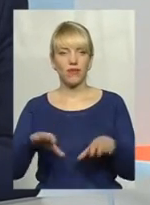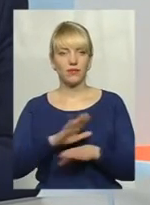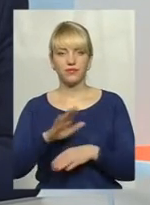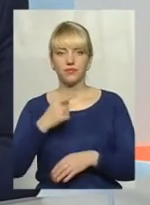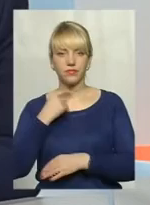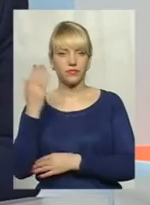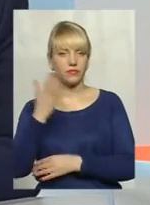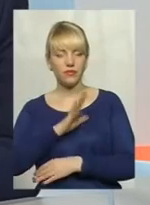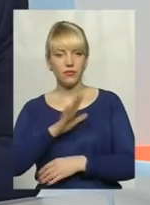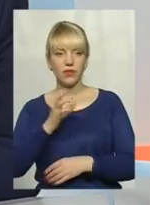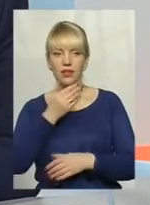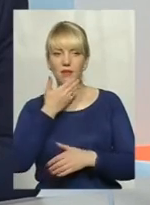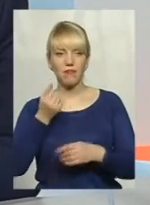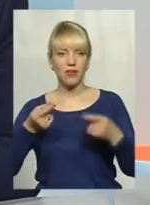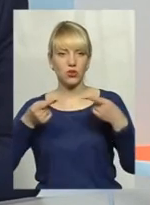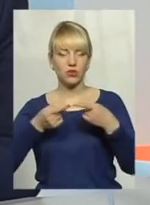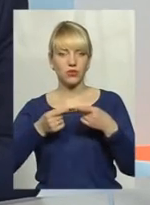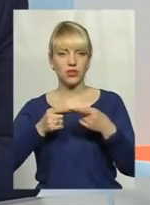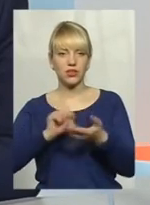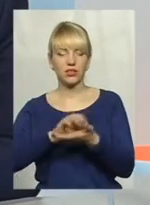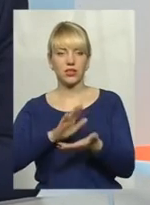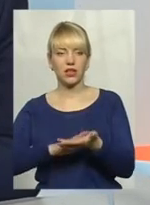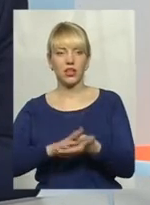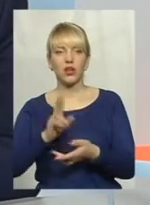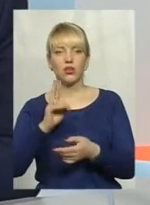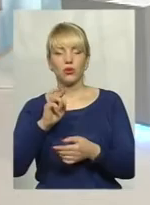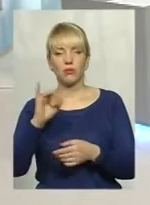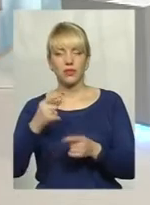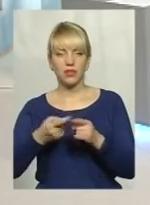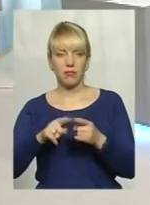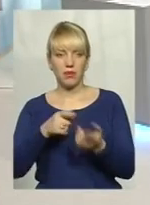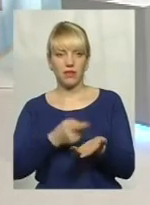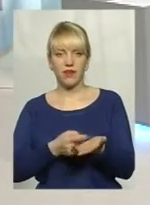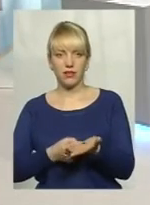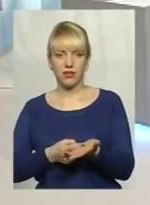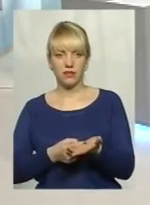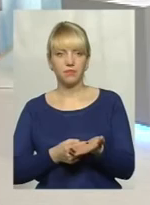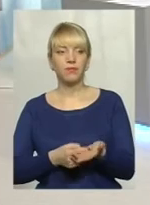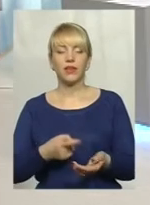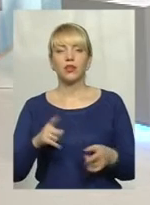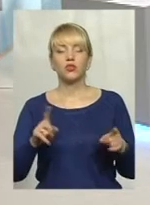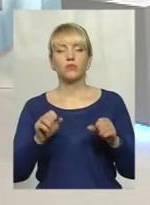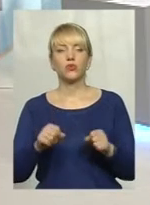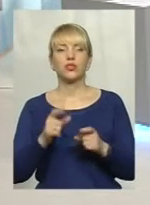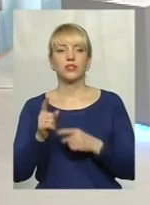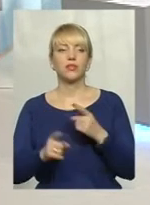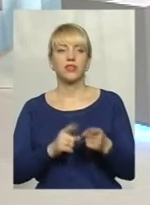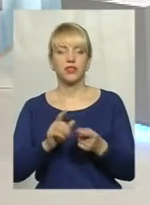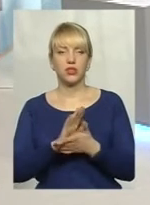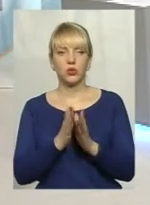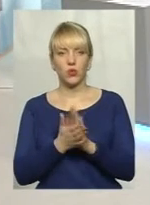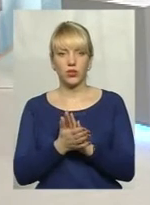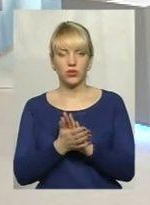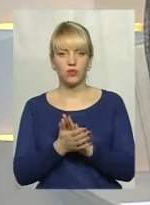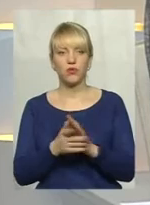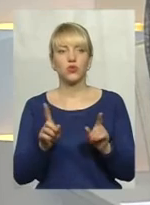голосував. Але немає достовірних даних, які б це підтвердили. Що може змінити ситуацію? Що